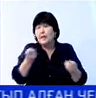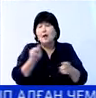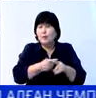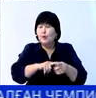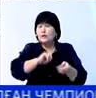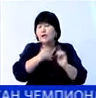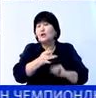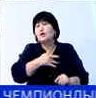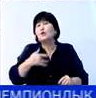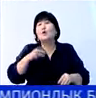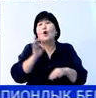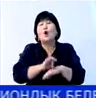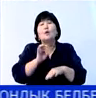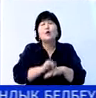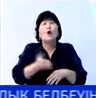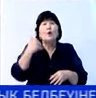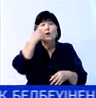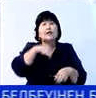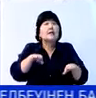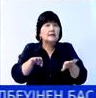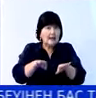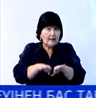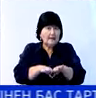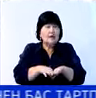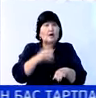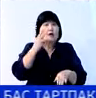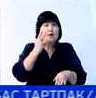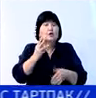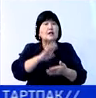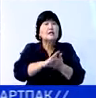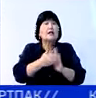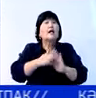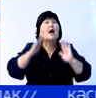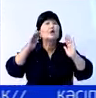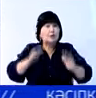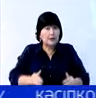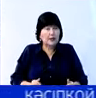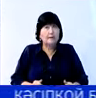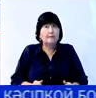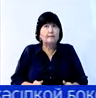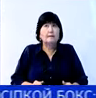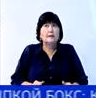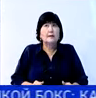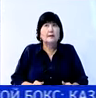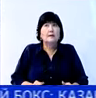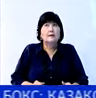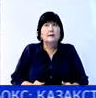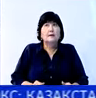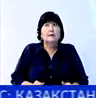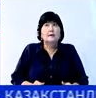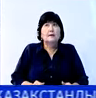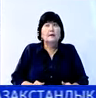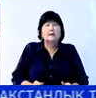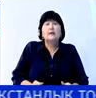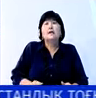Тиісінше туберкулез аурушаңдылығы өткен жылмен салыстырғанда 3 жағдайға төмендеген. По итогам 9 месяцев 2019